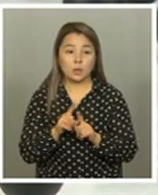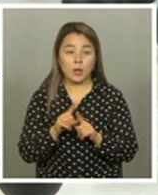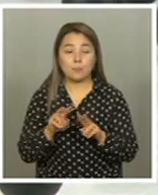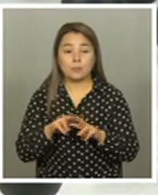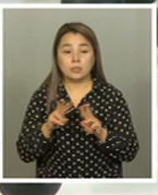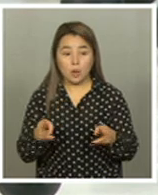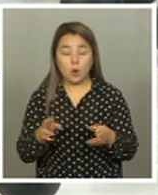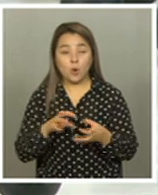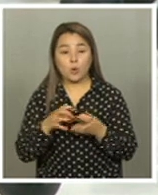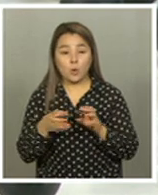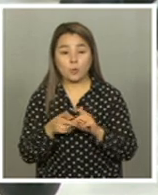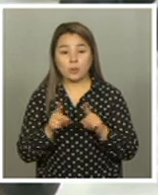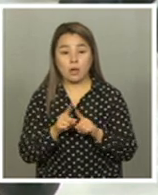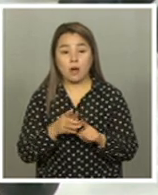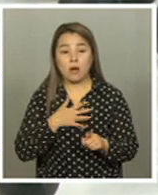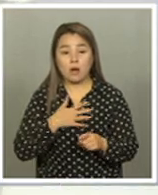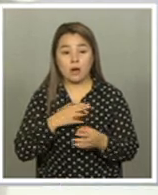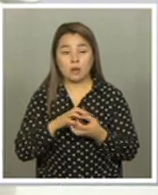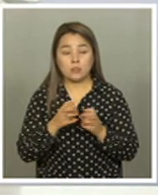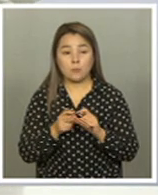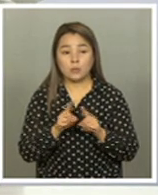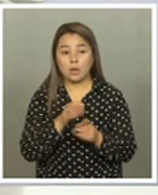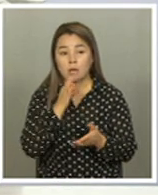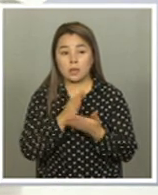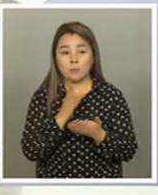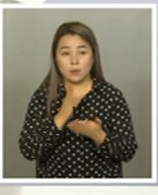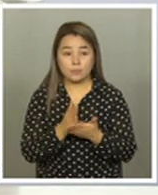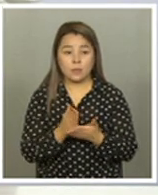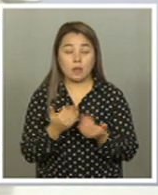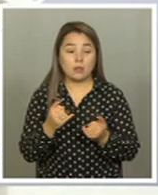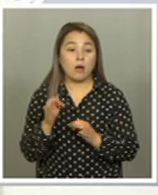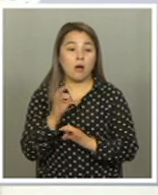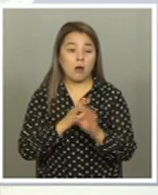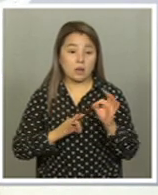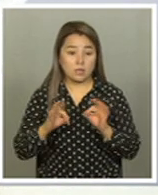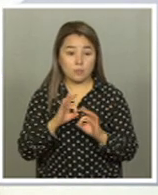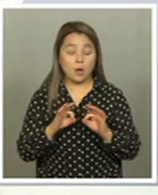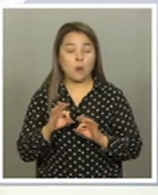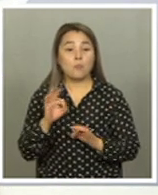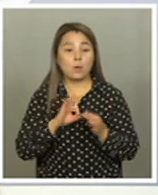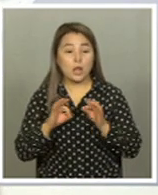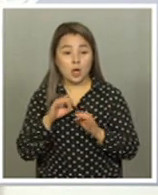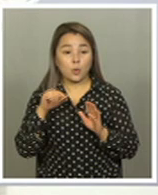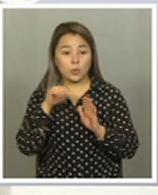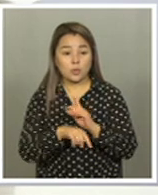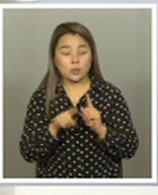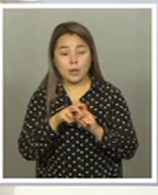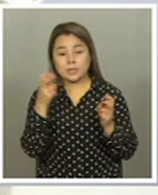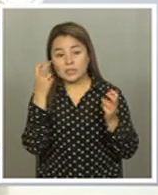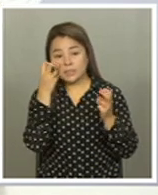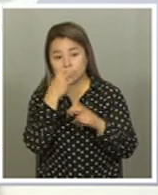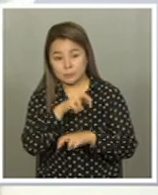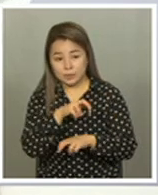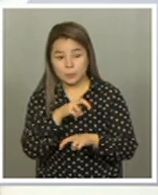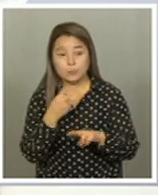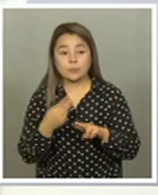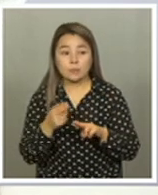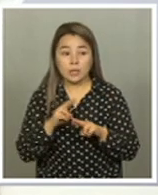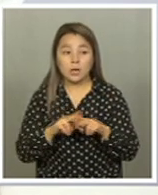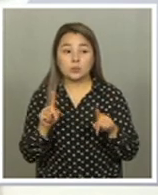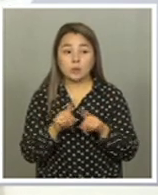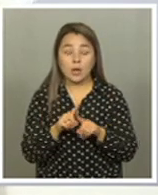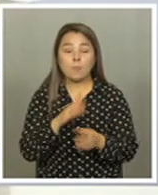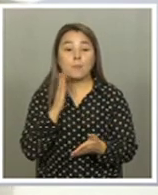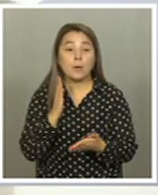көміртек атомдарынан тұрады. Атомдар мен молекулалар көзге көрінбейді, бірақ олардың бар